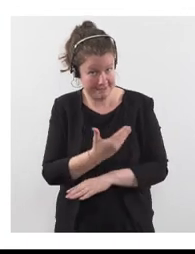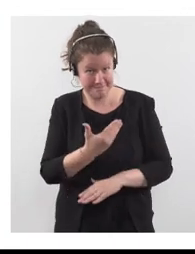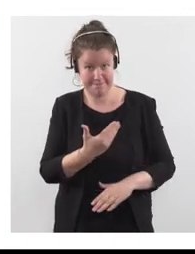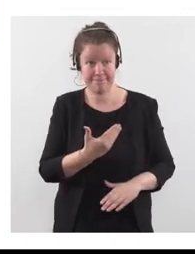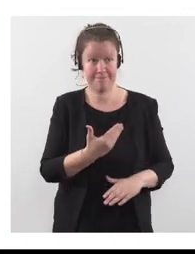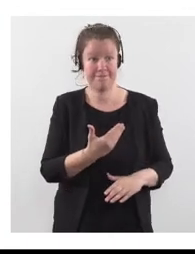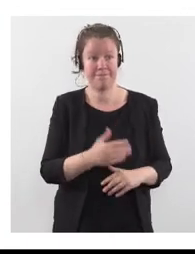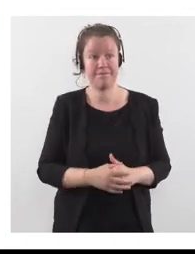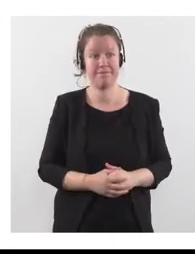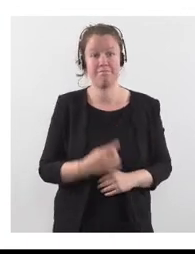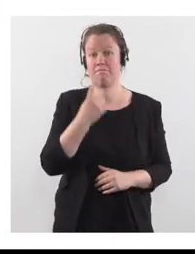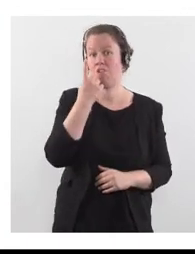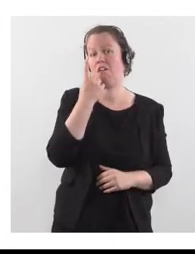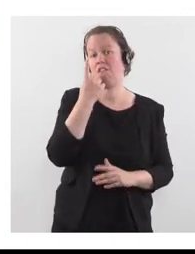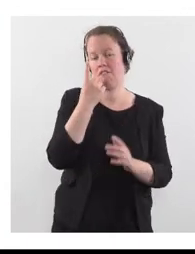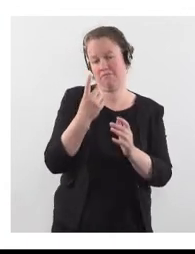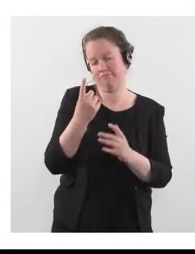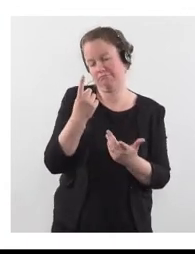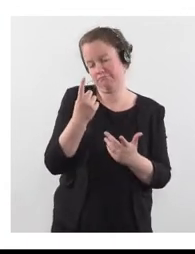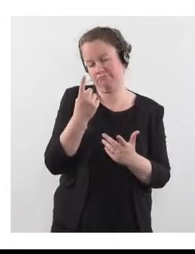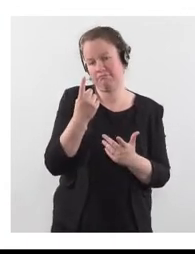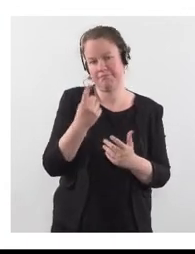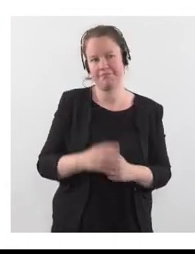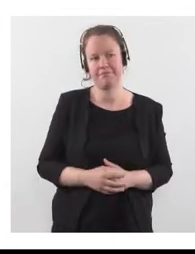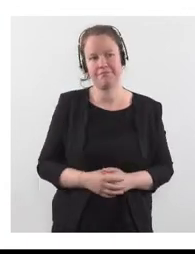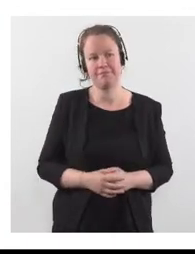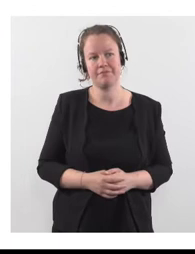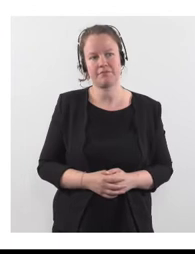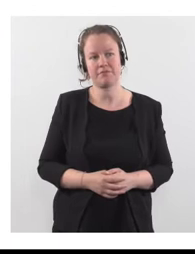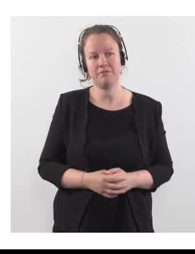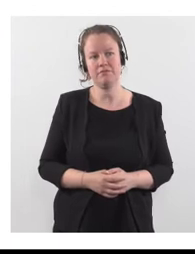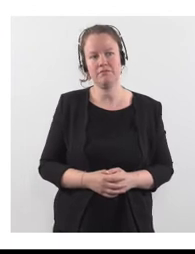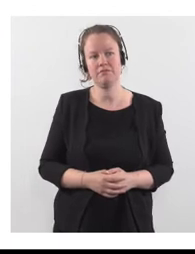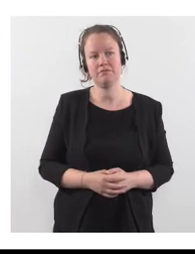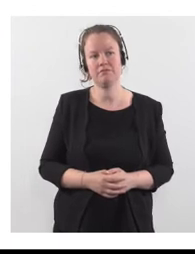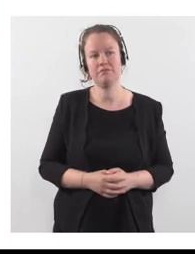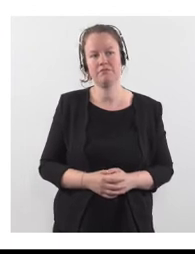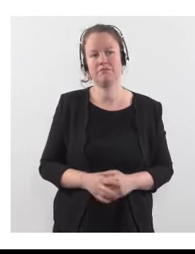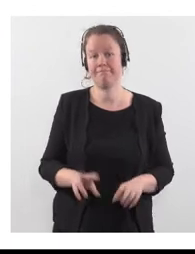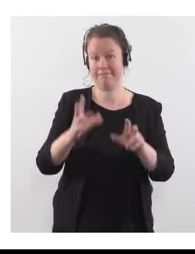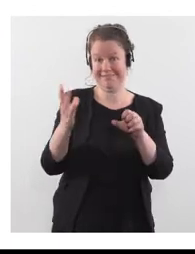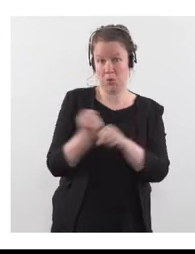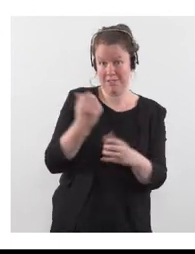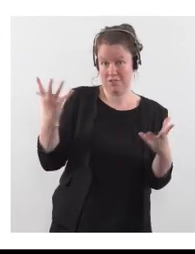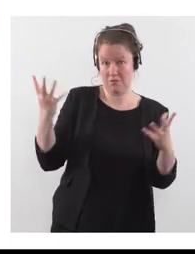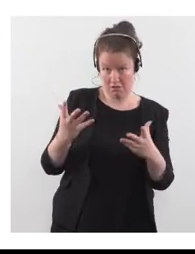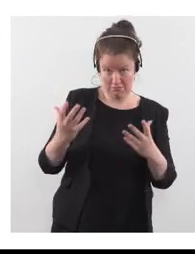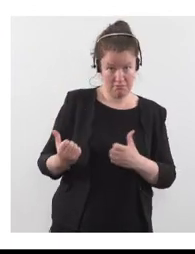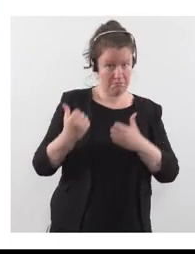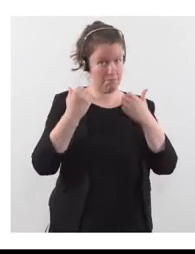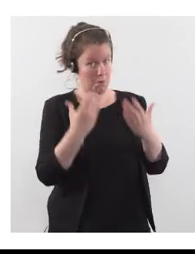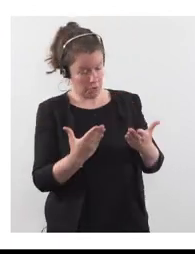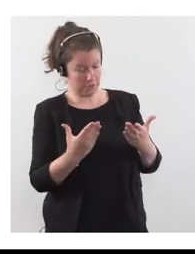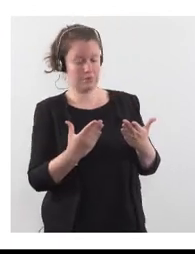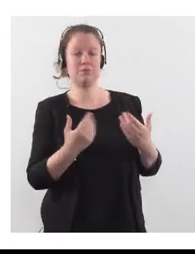il n'y a eu plus qu'une chose. Et cette chose est le certificat de résidence temporaire. Donc, ça veut